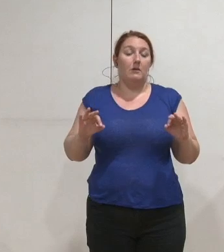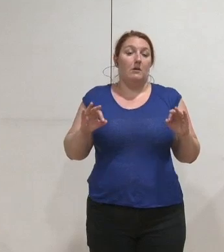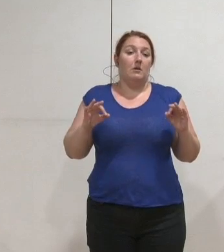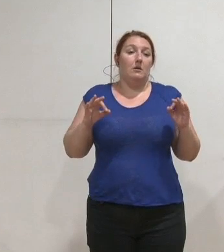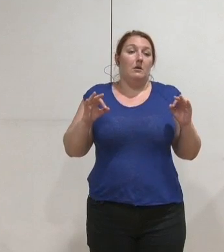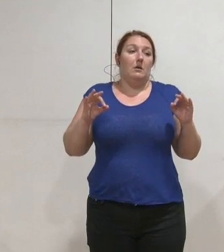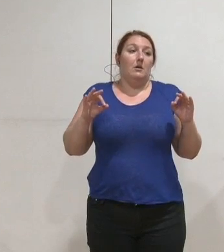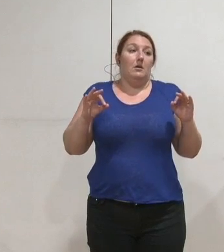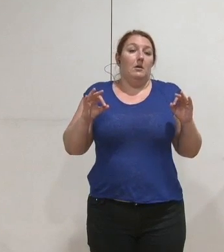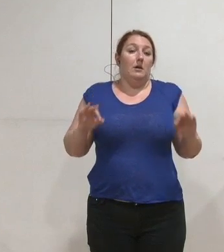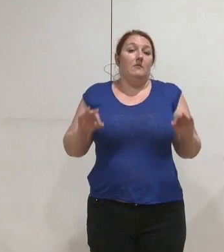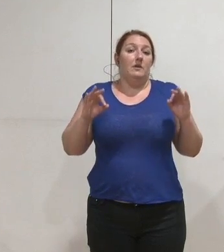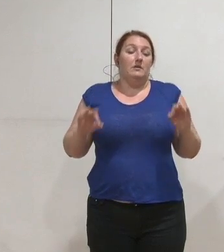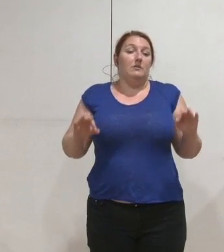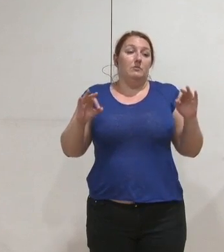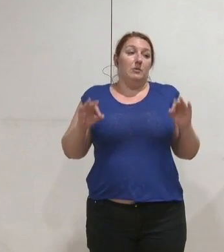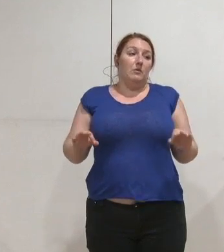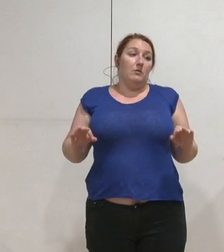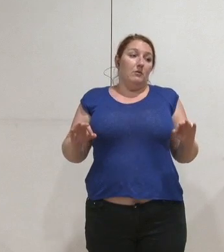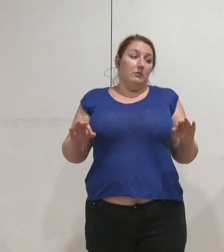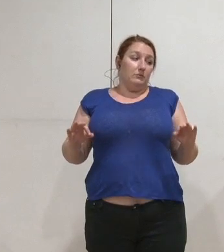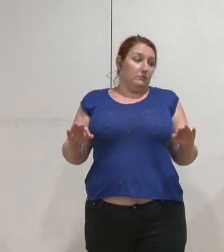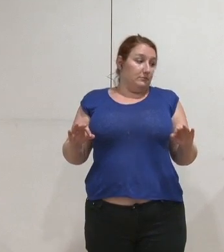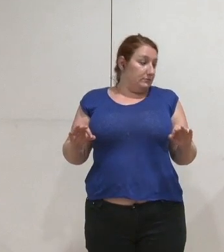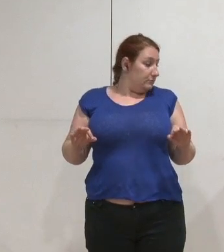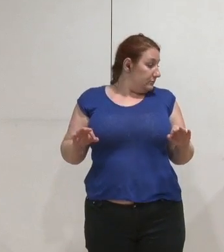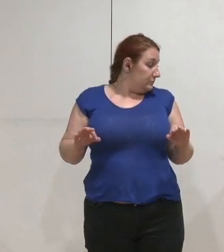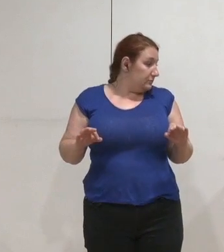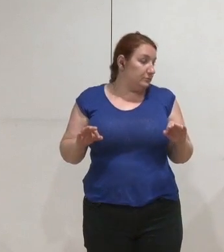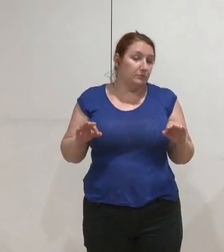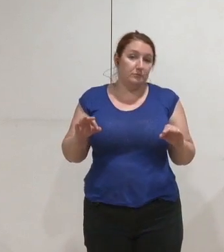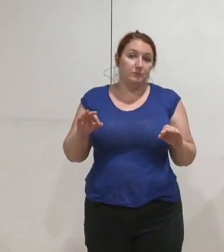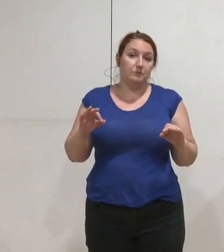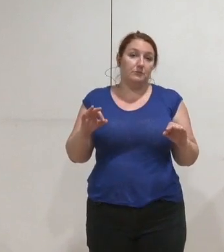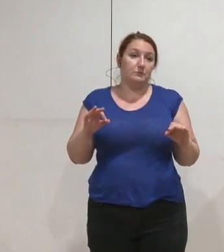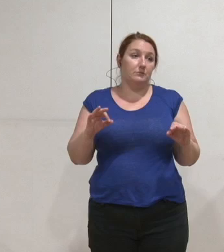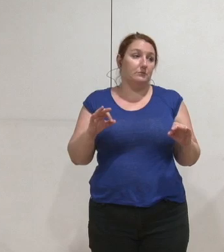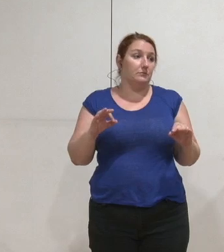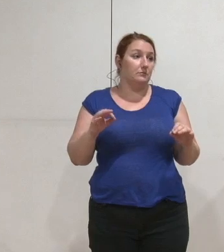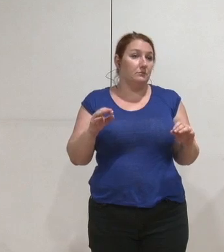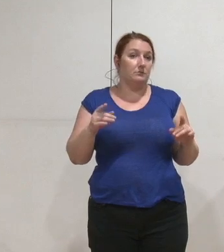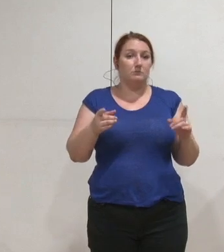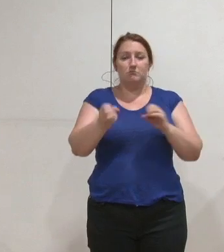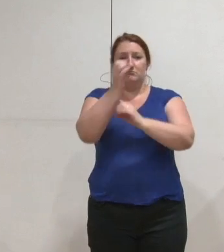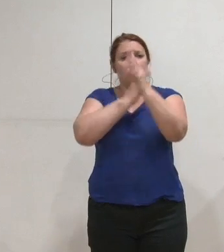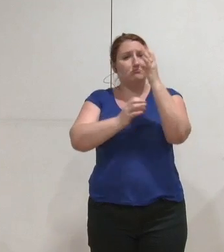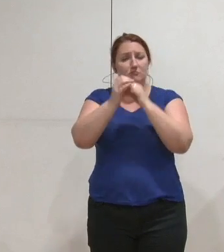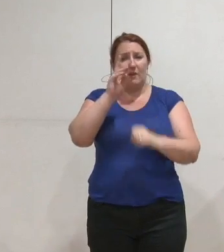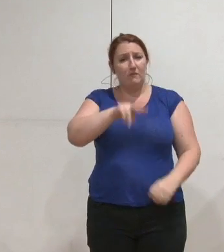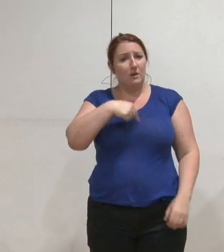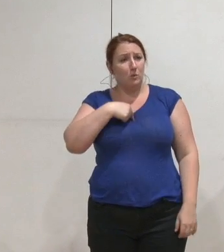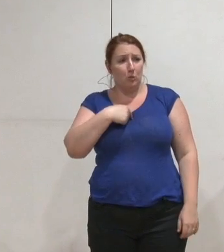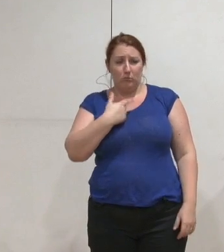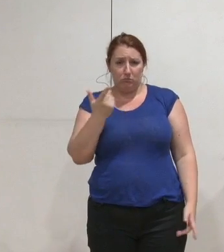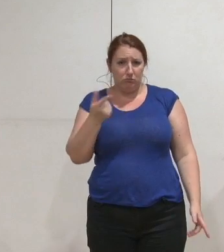effectivement il y a un certain nombre de choses qui ont été dites et qu'on ne ni pas on na